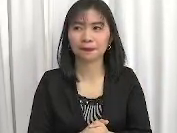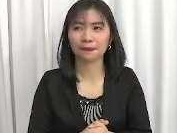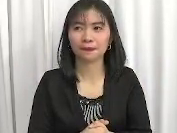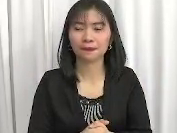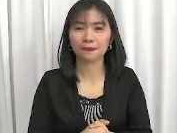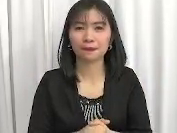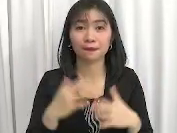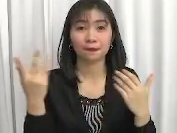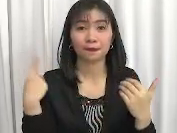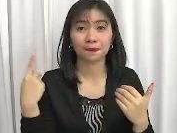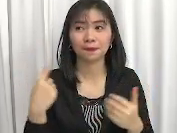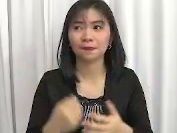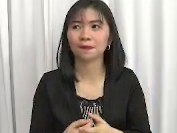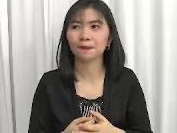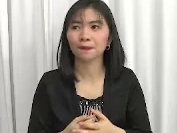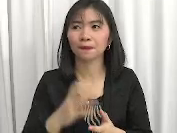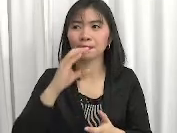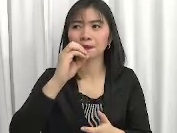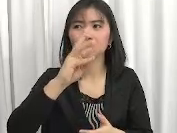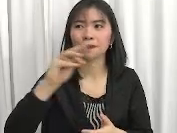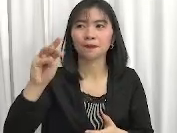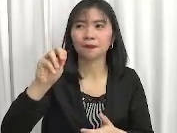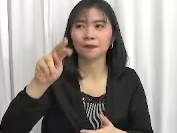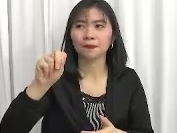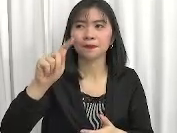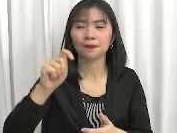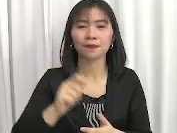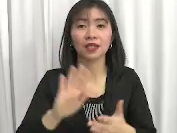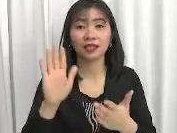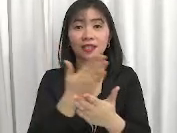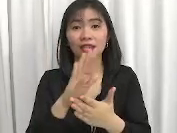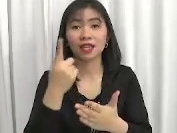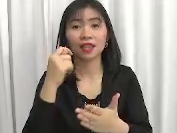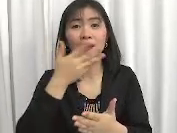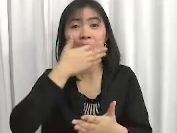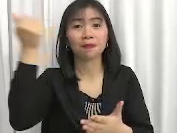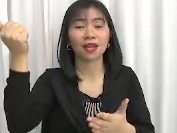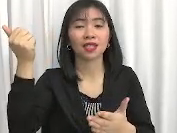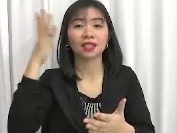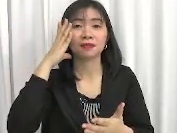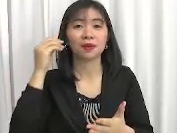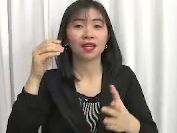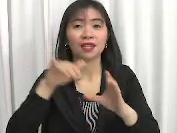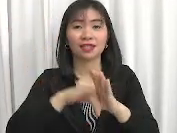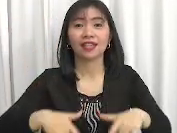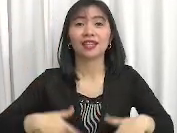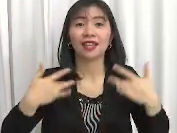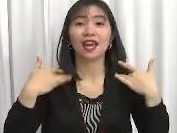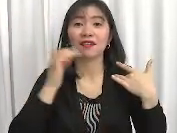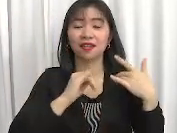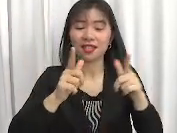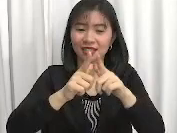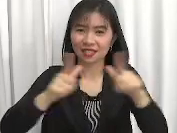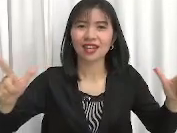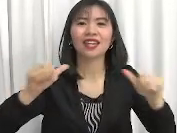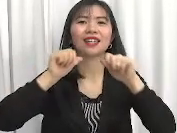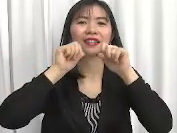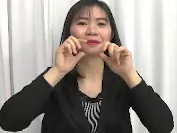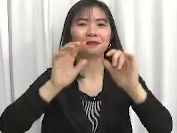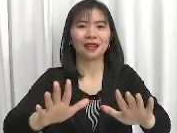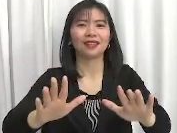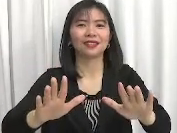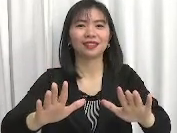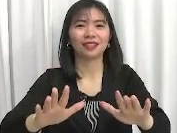May comment po si Pastor. Oh. Sharing the best experience of life to others is a great blessing. Amen. Po, tama po